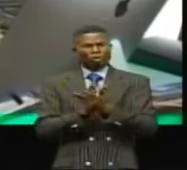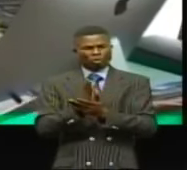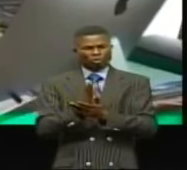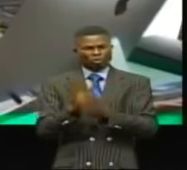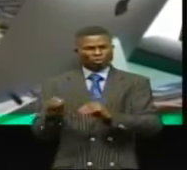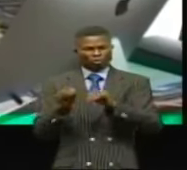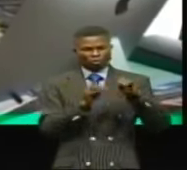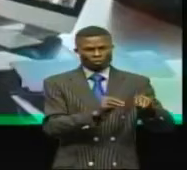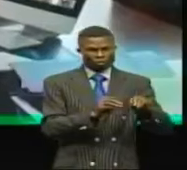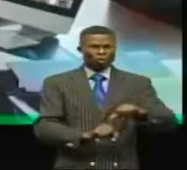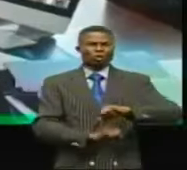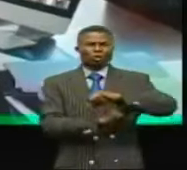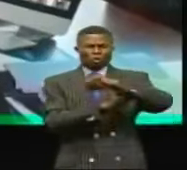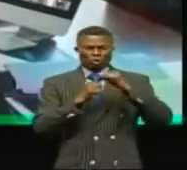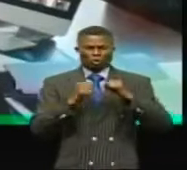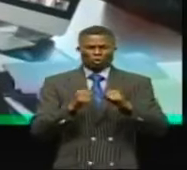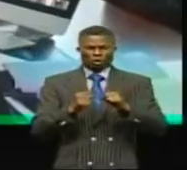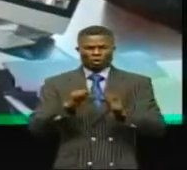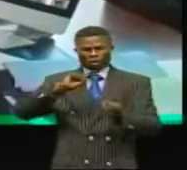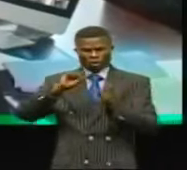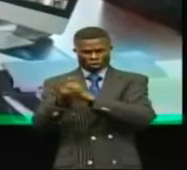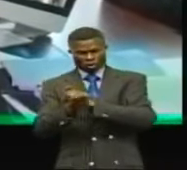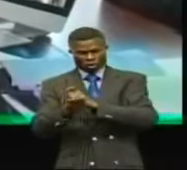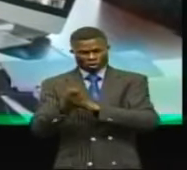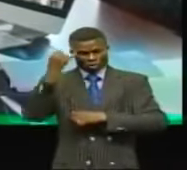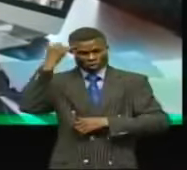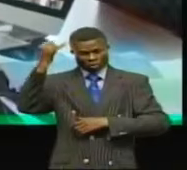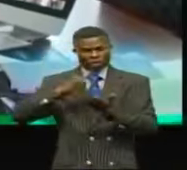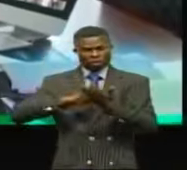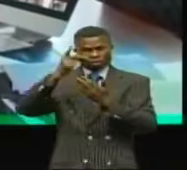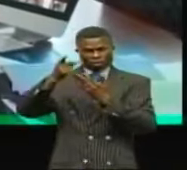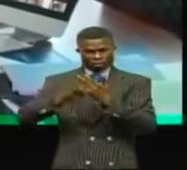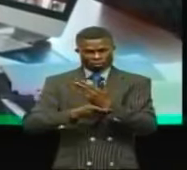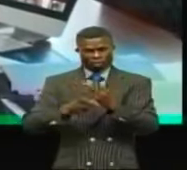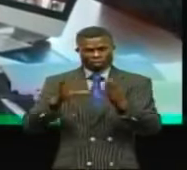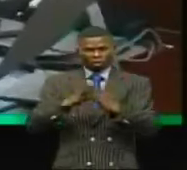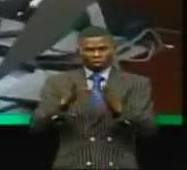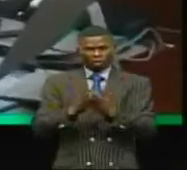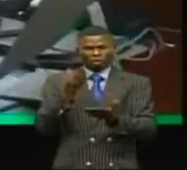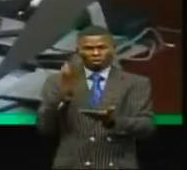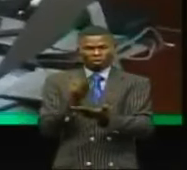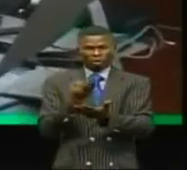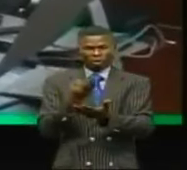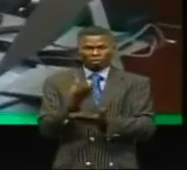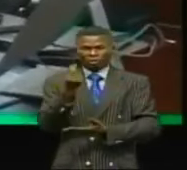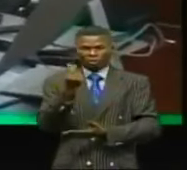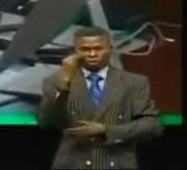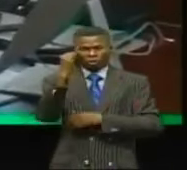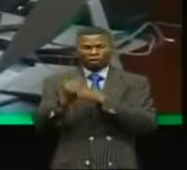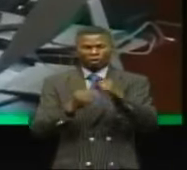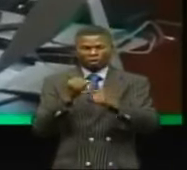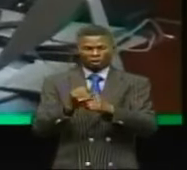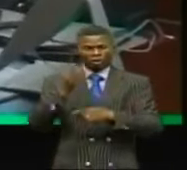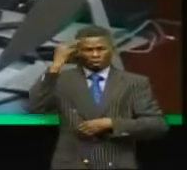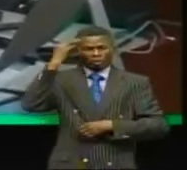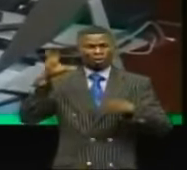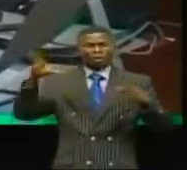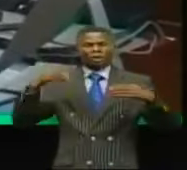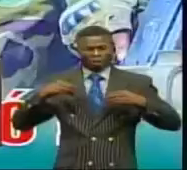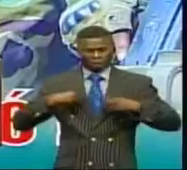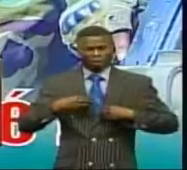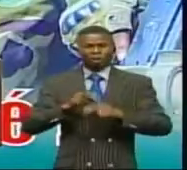œuvre soutenue des réformes à retenir dans le cadre du programme avec le Fonds monétaire international. Le Conseil a pris acte